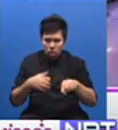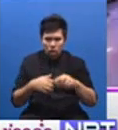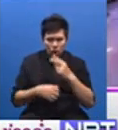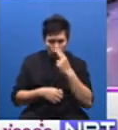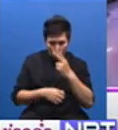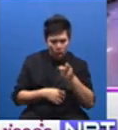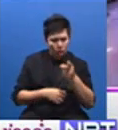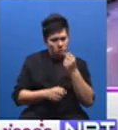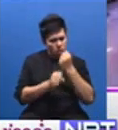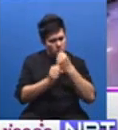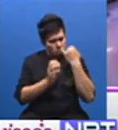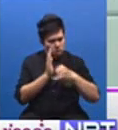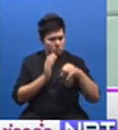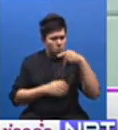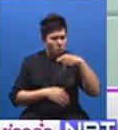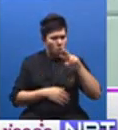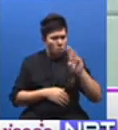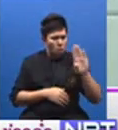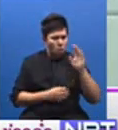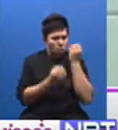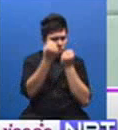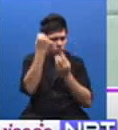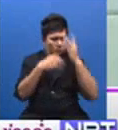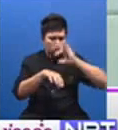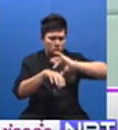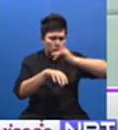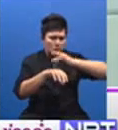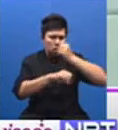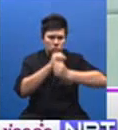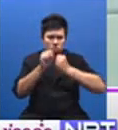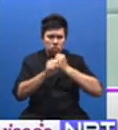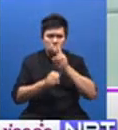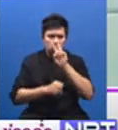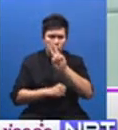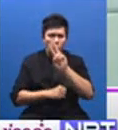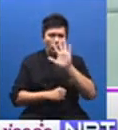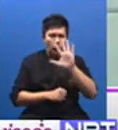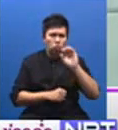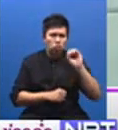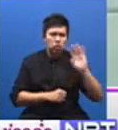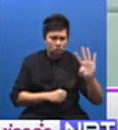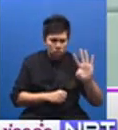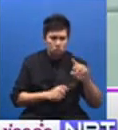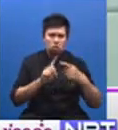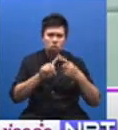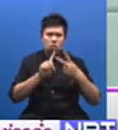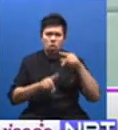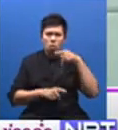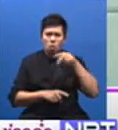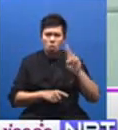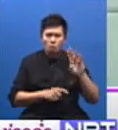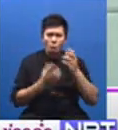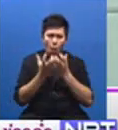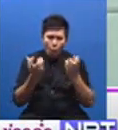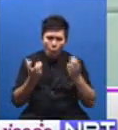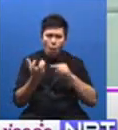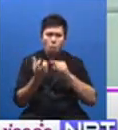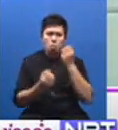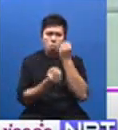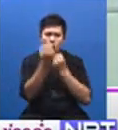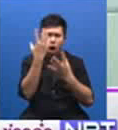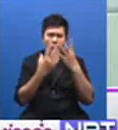แจ้งข้อหาทำผิดพระราชบัญญัติอุทยานแห่งชาติพุธศักราช2504และพระราชบัญญัติสงวนและคุ้มครองสัตว์ป่า